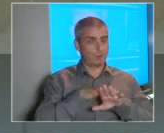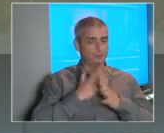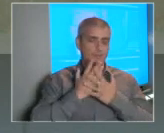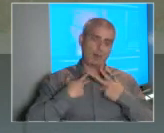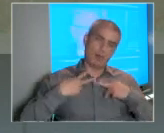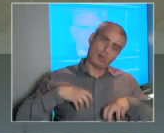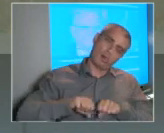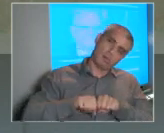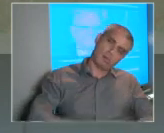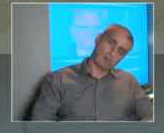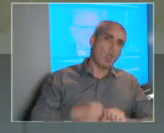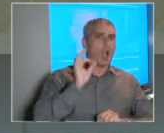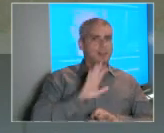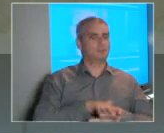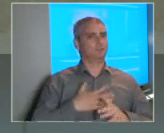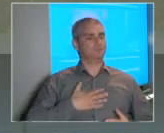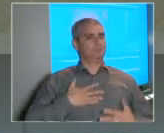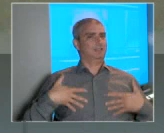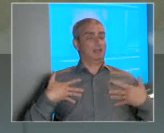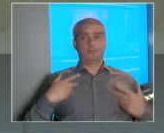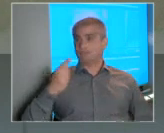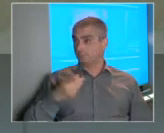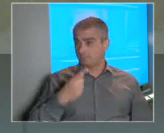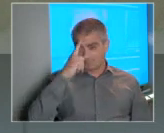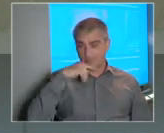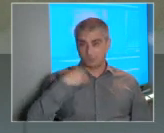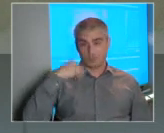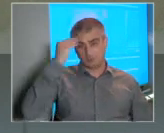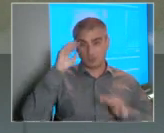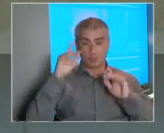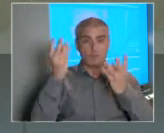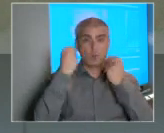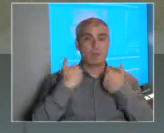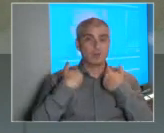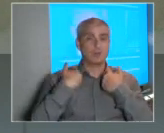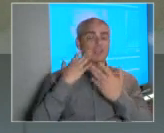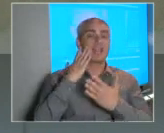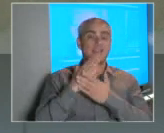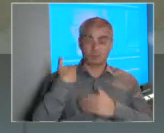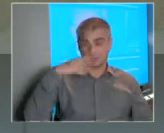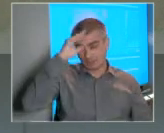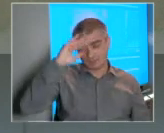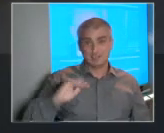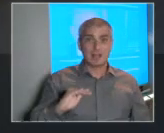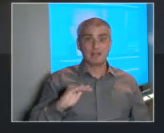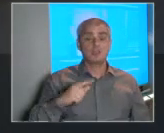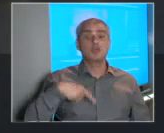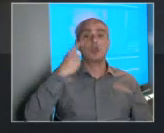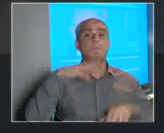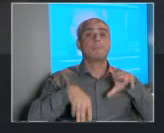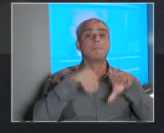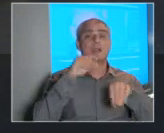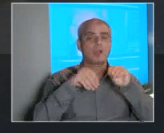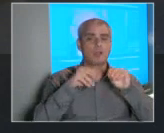סחוט ומרות, או שזה עדיין חג? אבי זיכרונו לברכה לימד אותי כבר כשהייתי ילד, שביום